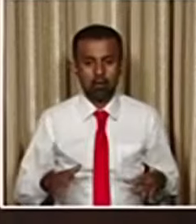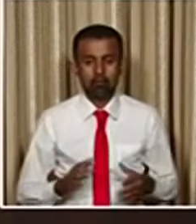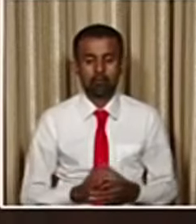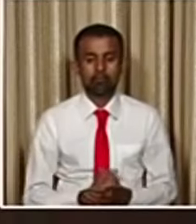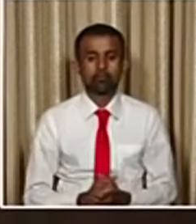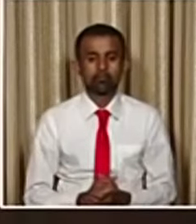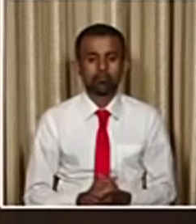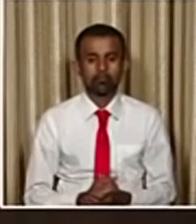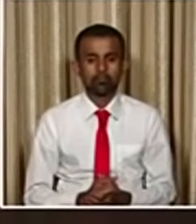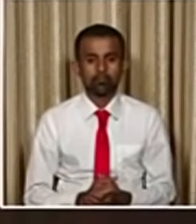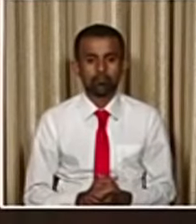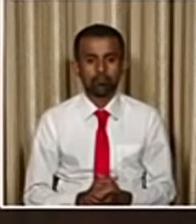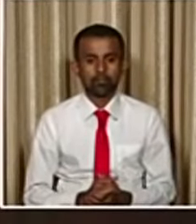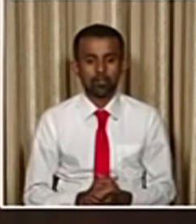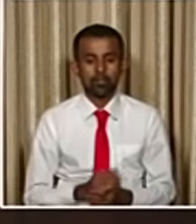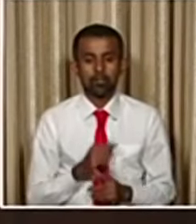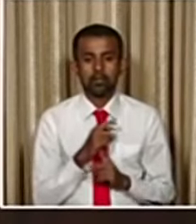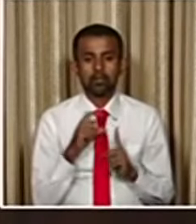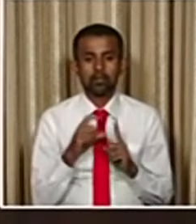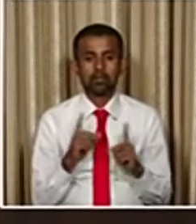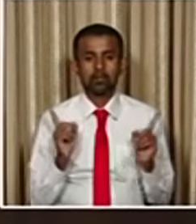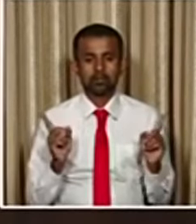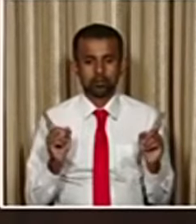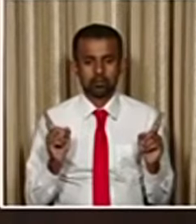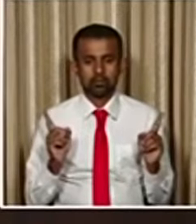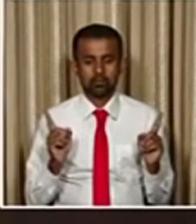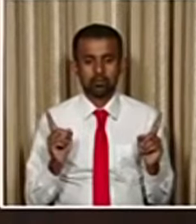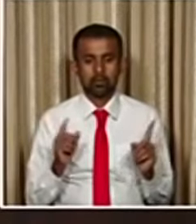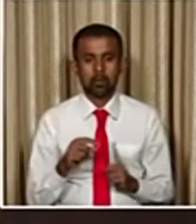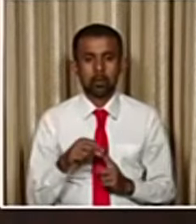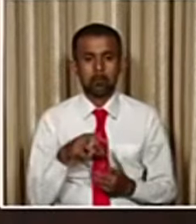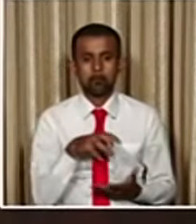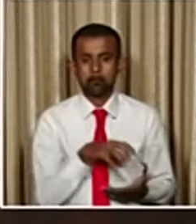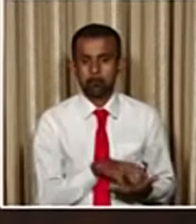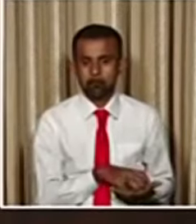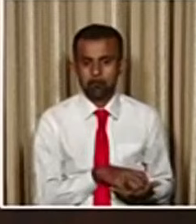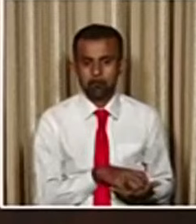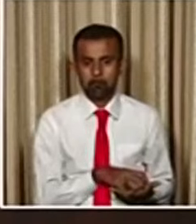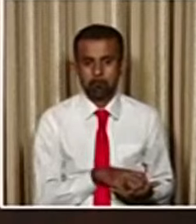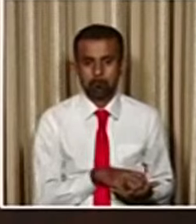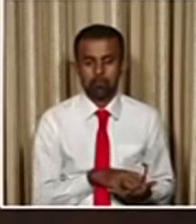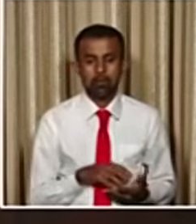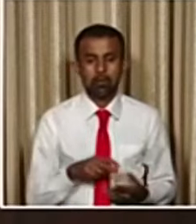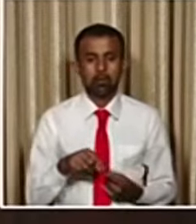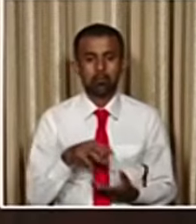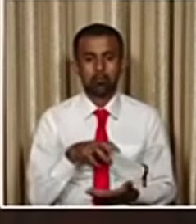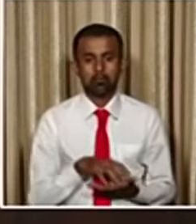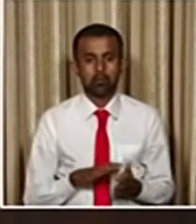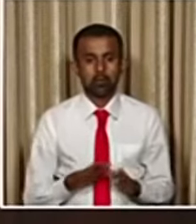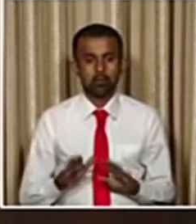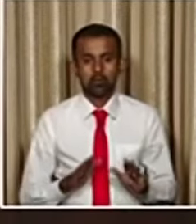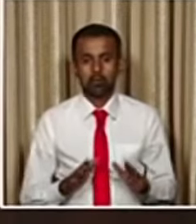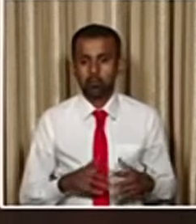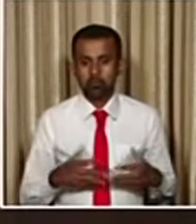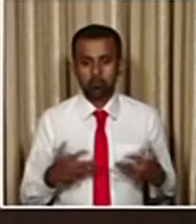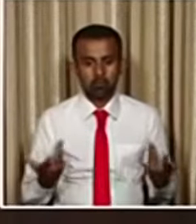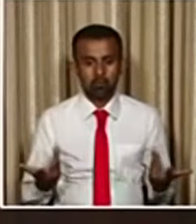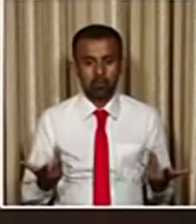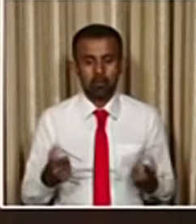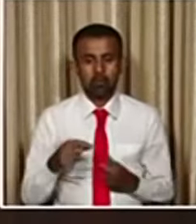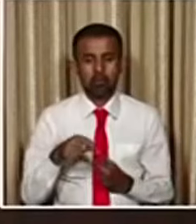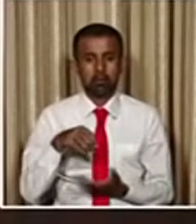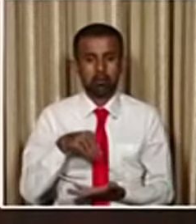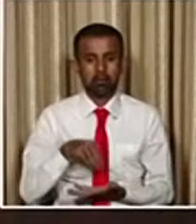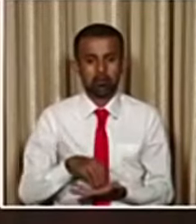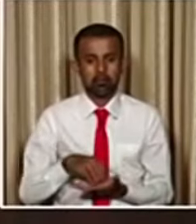මොකද හේතුව කරු කතානායකතුමනි, මේ දිස්ත්‍රික් ක්‍රීඩාංගණ පළාත් ක්‍රීඩාංගණ පළාත් සභාවට පාලනය කරන්නවත් බෑ,